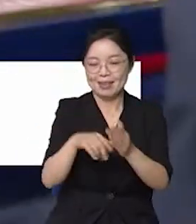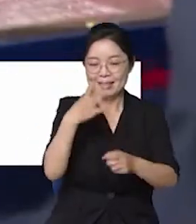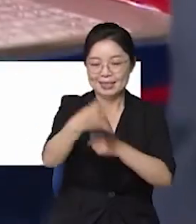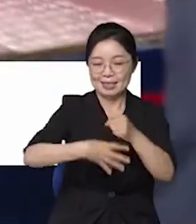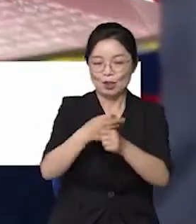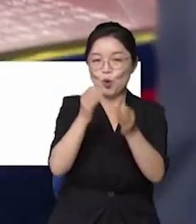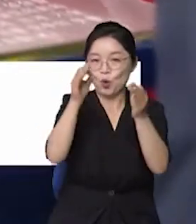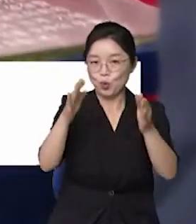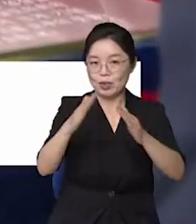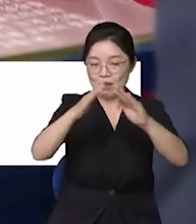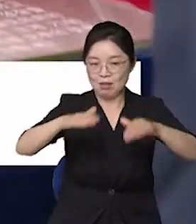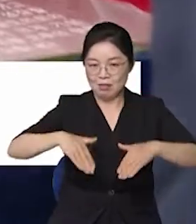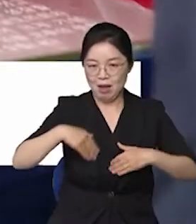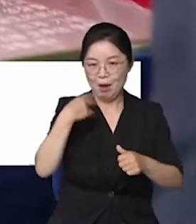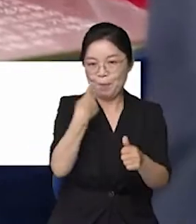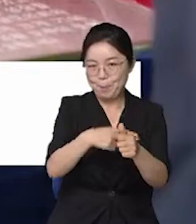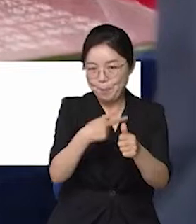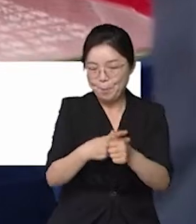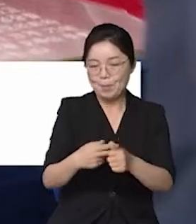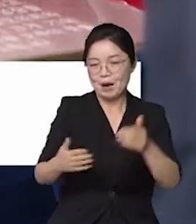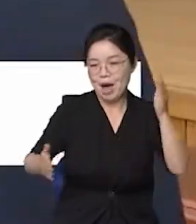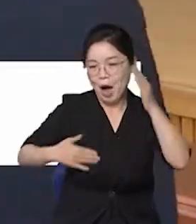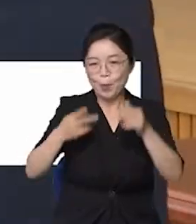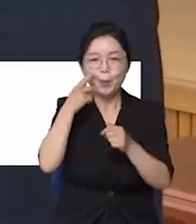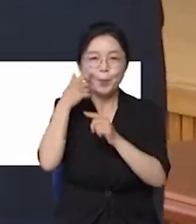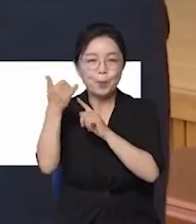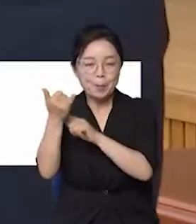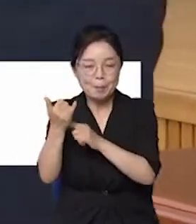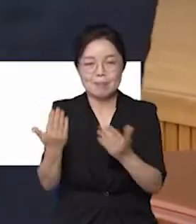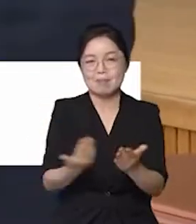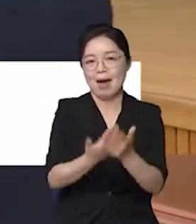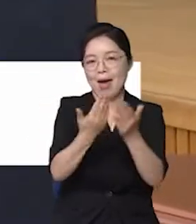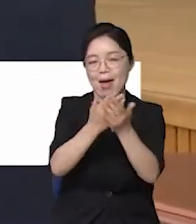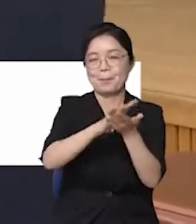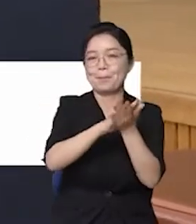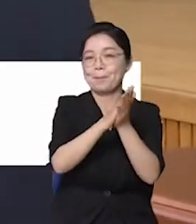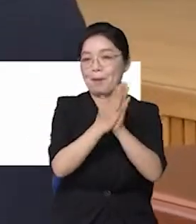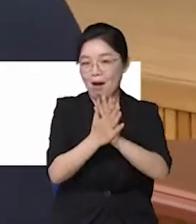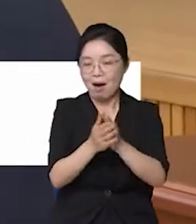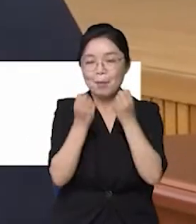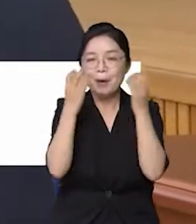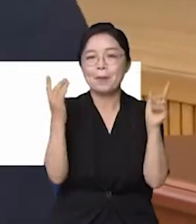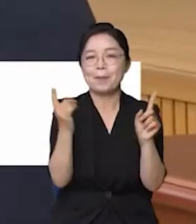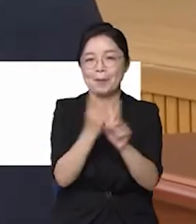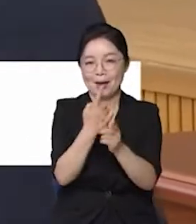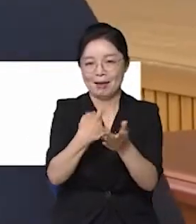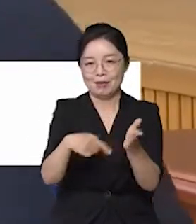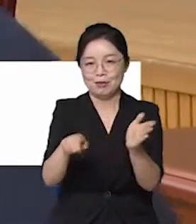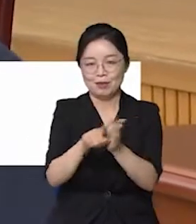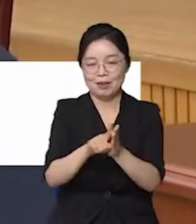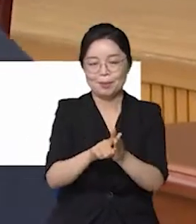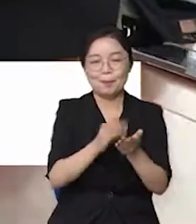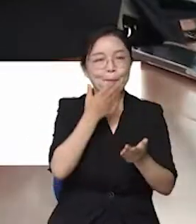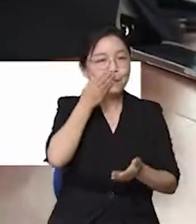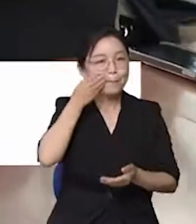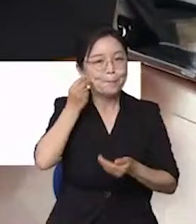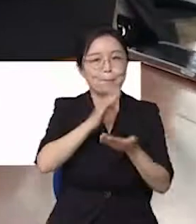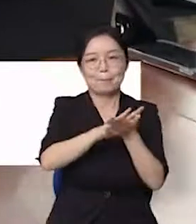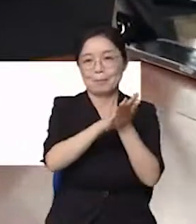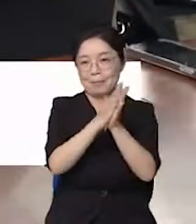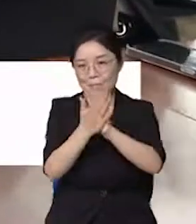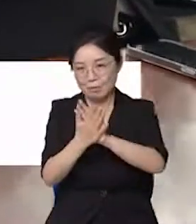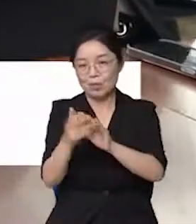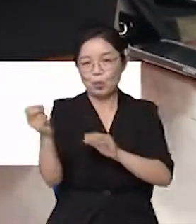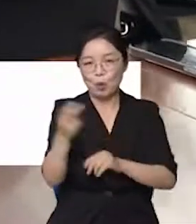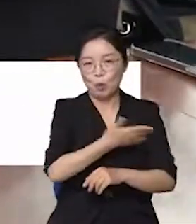4년여 동안 전남 교직원과 학부모는 스스로 변하고 발전해 혁신과 변화의 흐름을 함께 만들어왔고 거스를 수